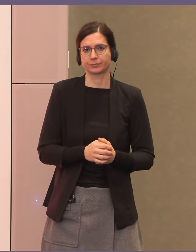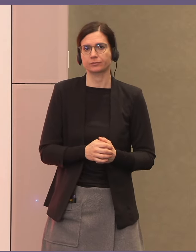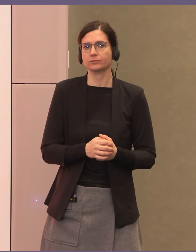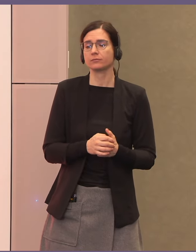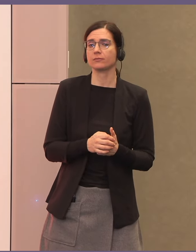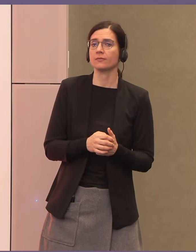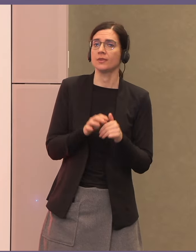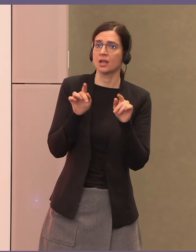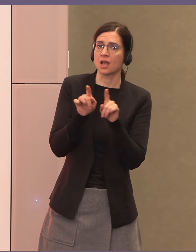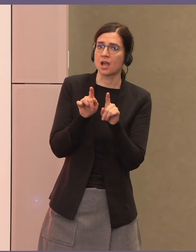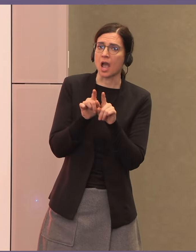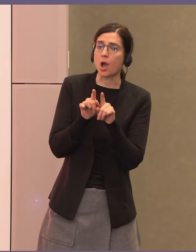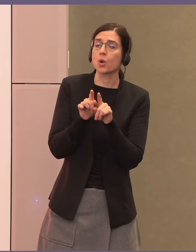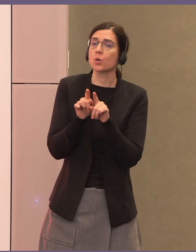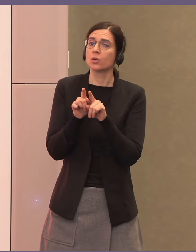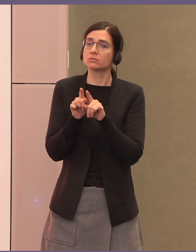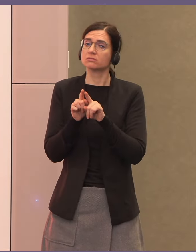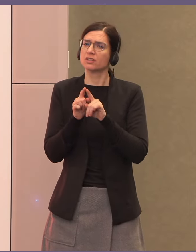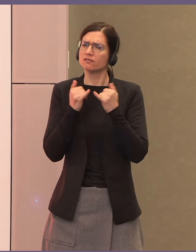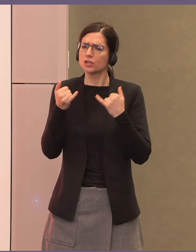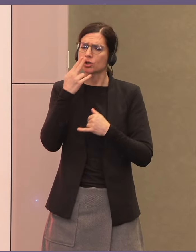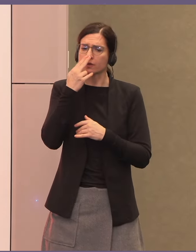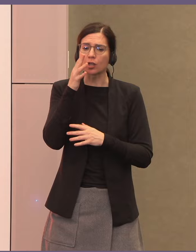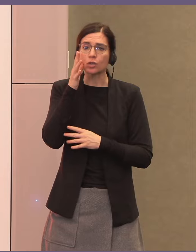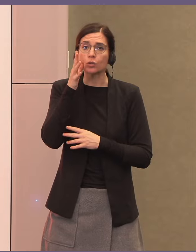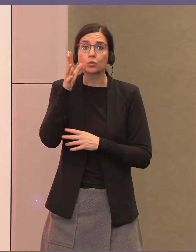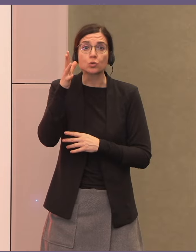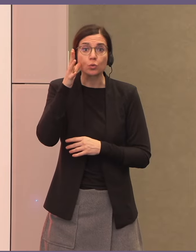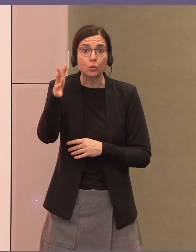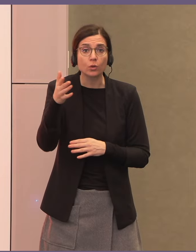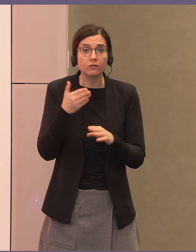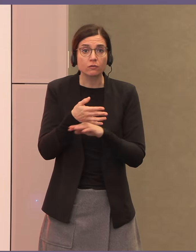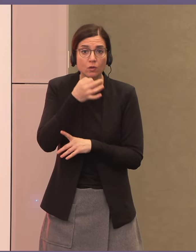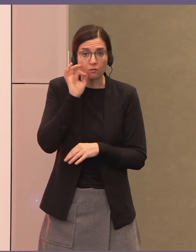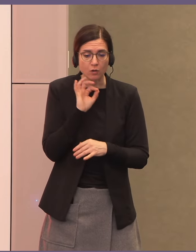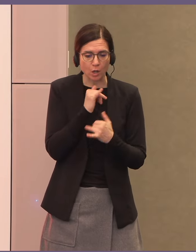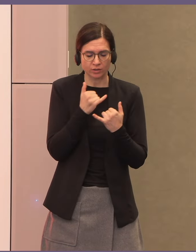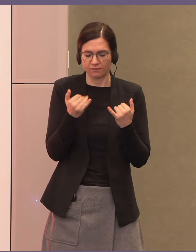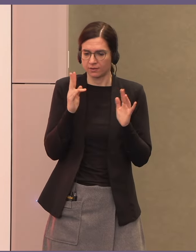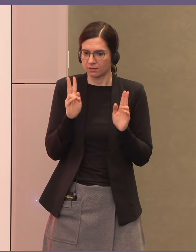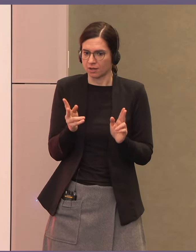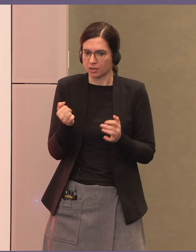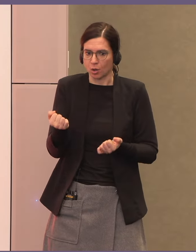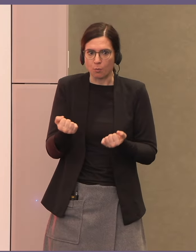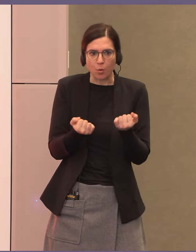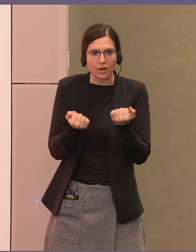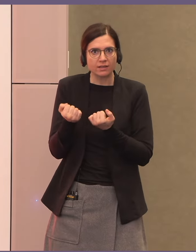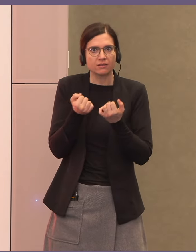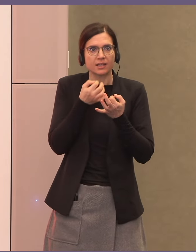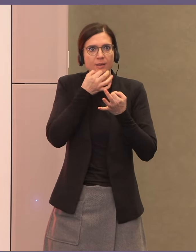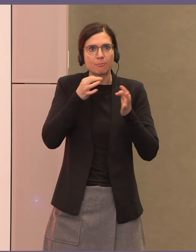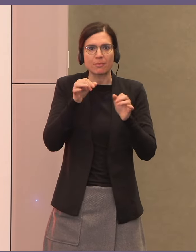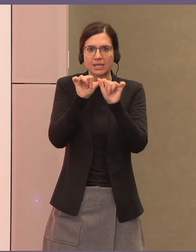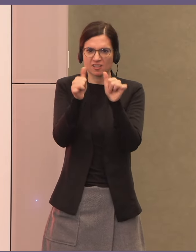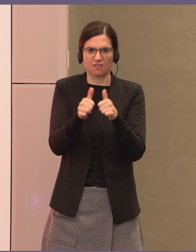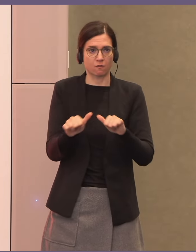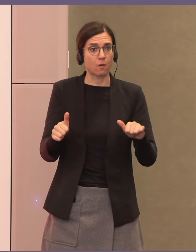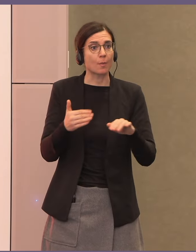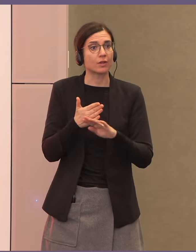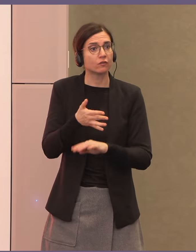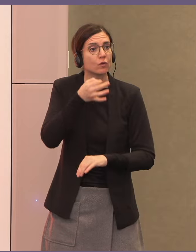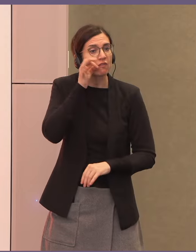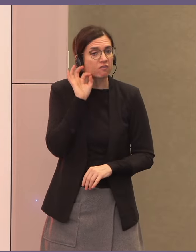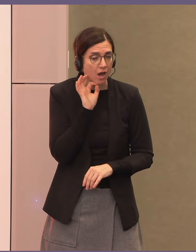wie vor allem für die Frauen zukünftig Politik gestaltet werden kann, beziehungsweise wie Politik für Frauen